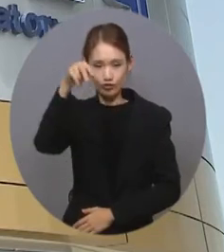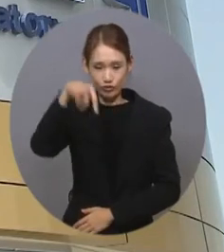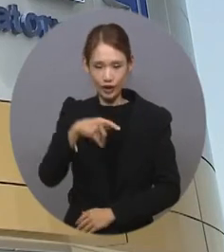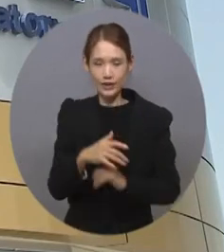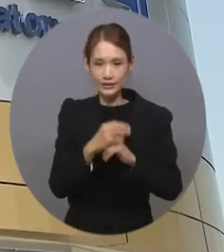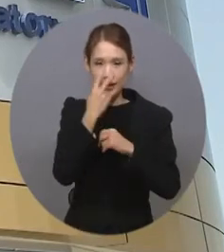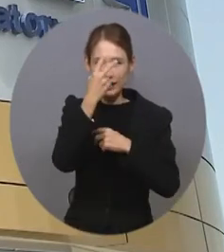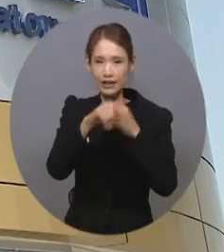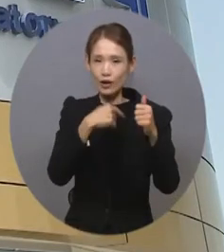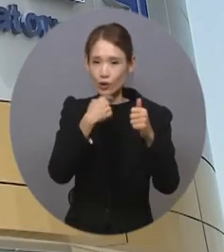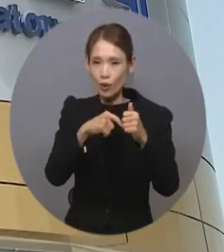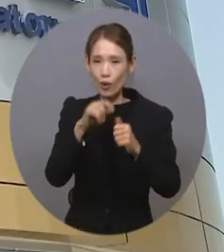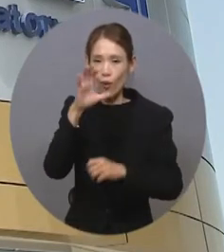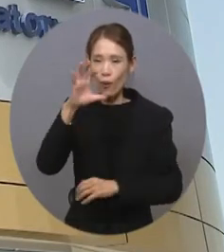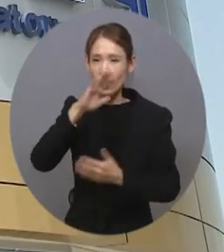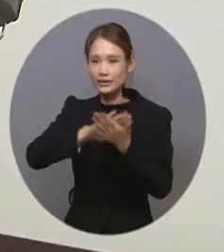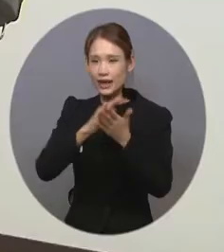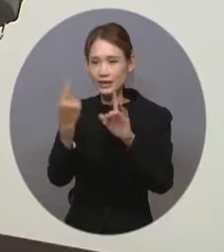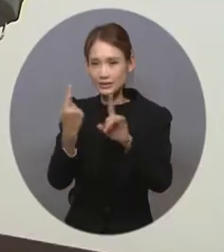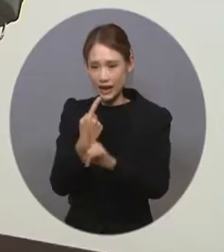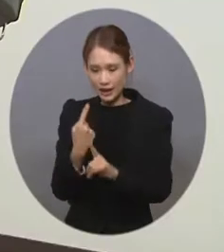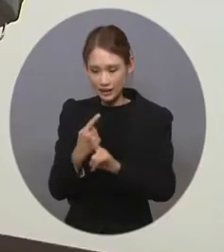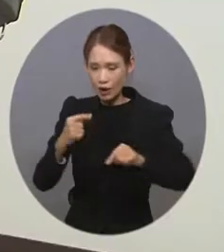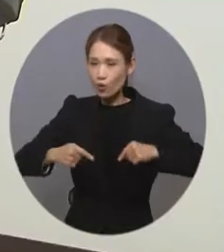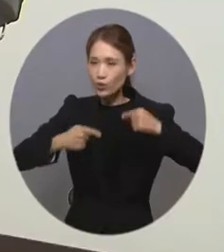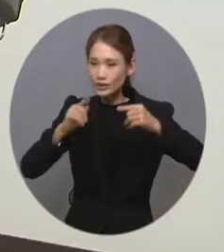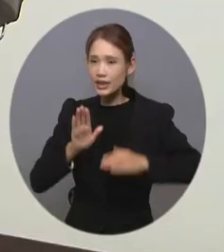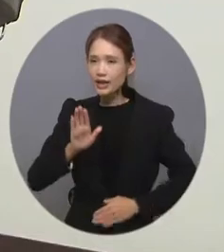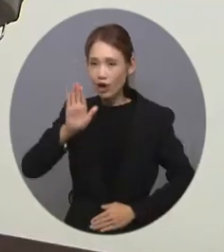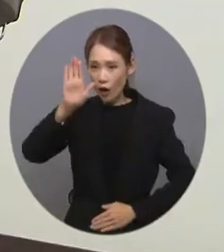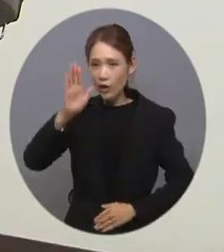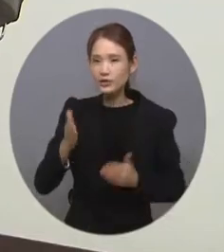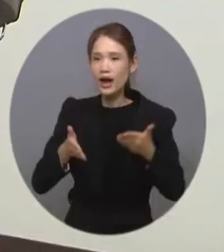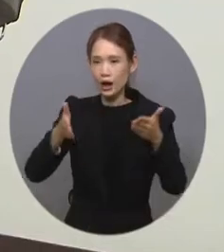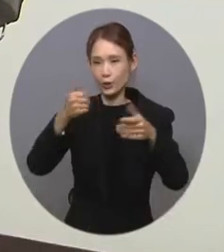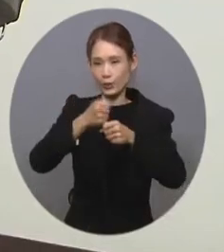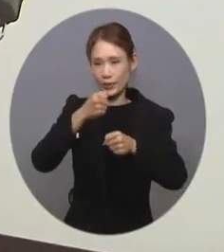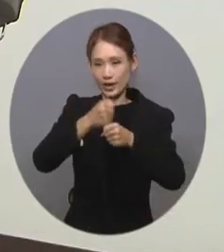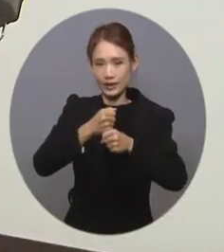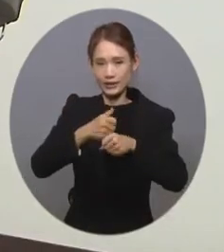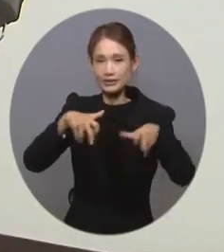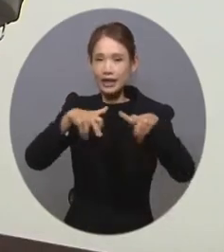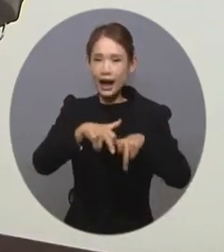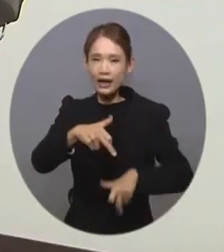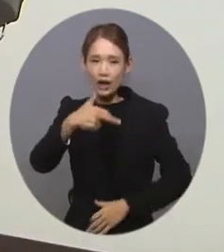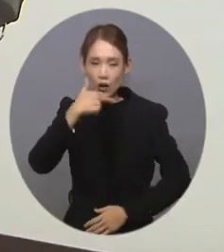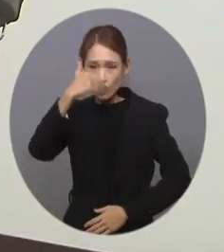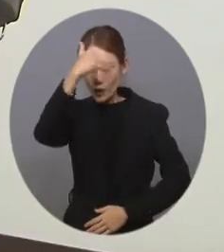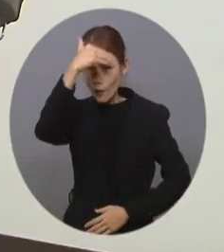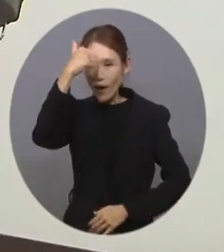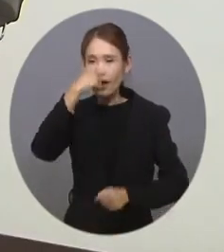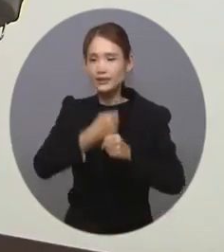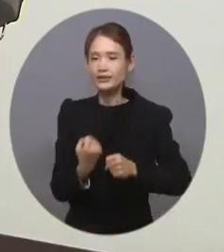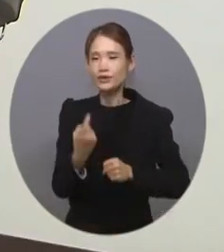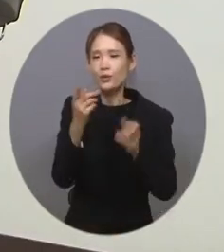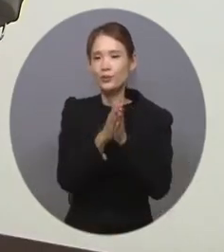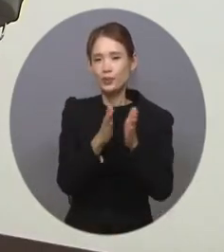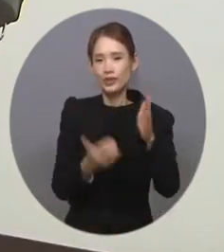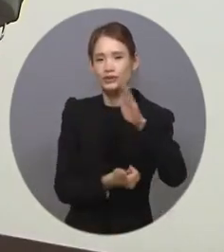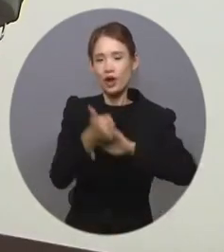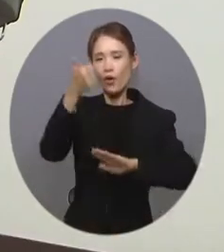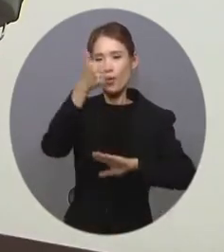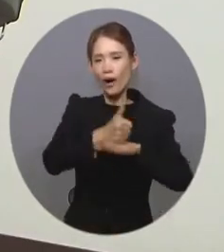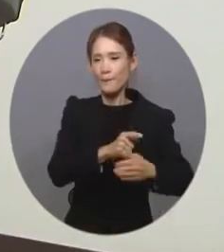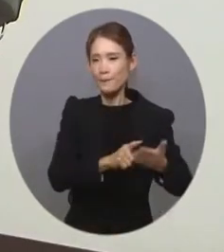화장실 개선 및 휠체어용 경사로 등을 설치하여 모장 의 관광 동선의 기반을 마련하는 성과를 거둔 바